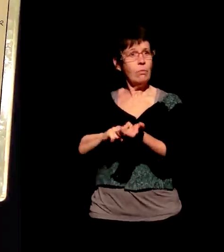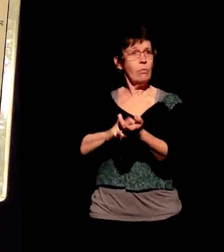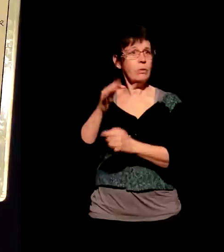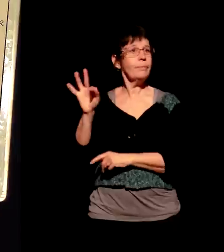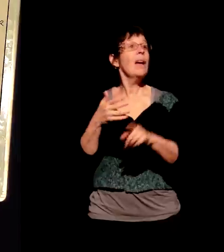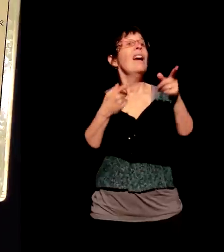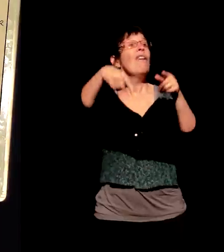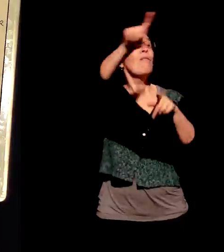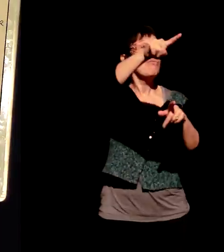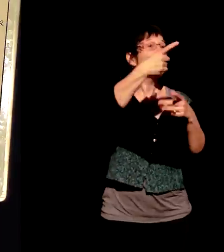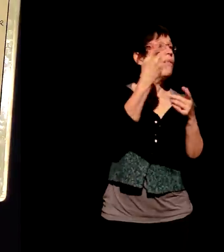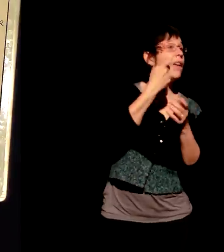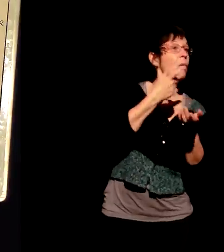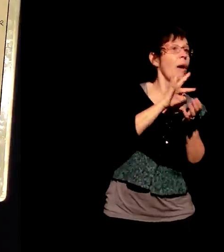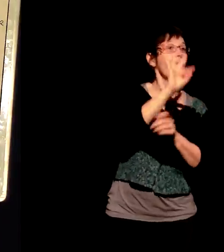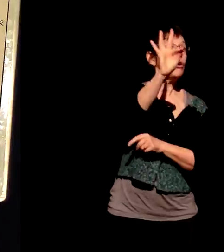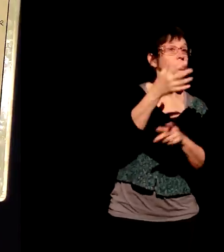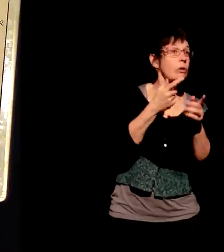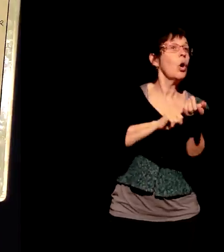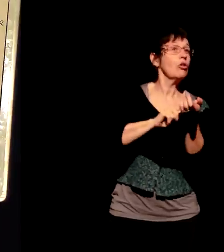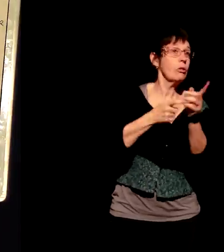appeler des souchiens.